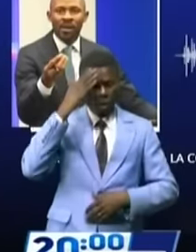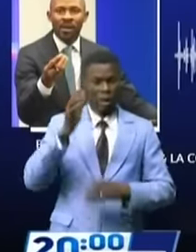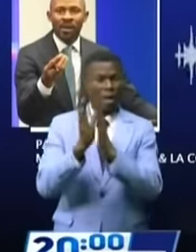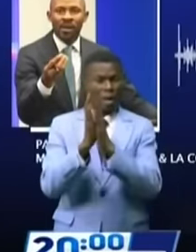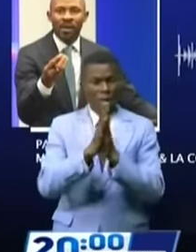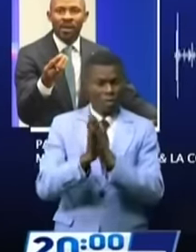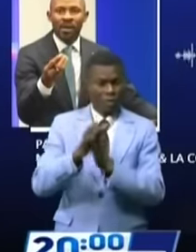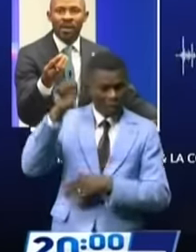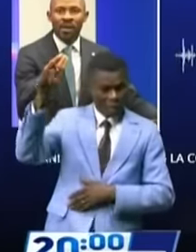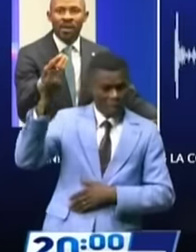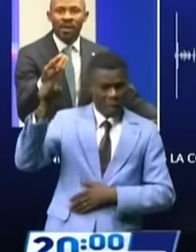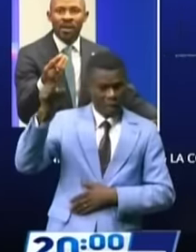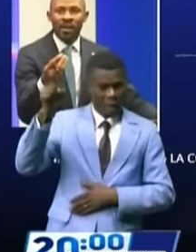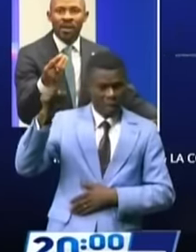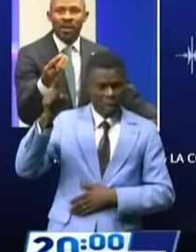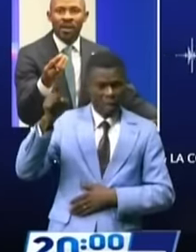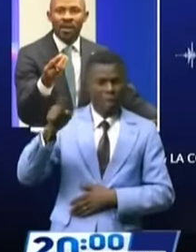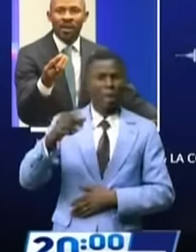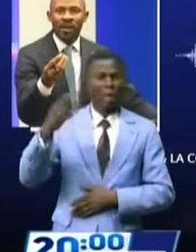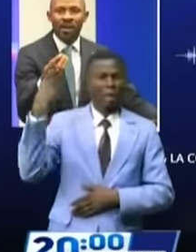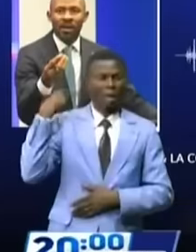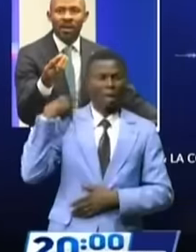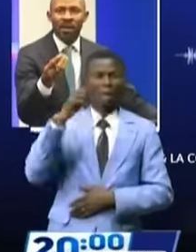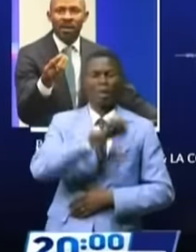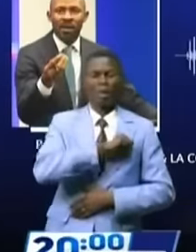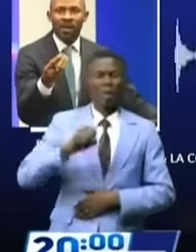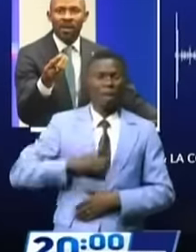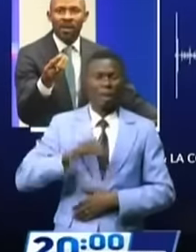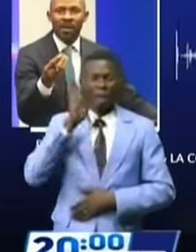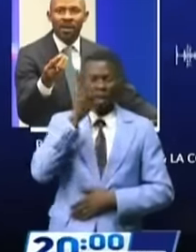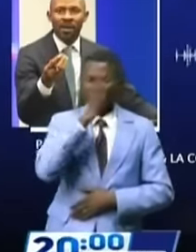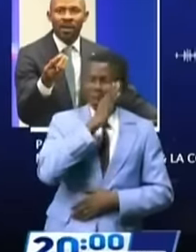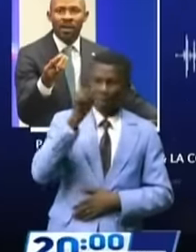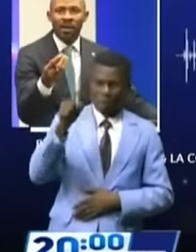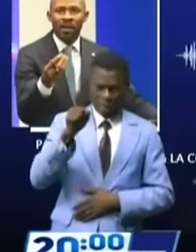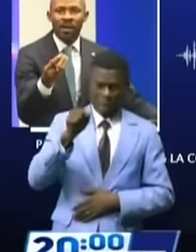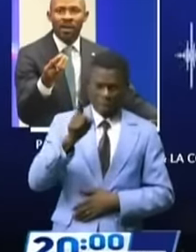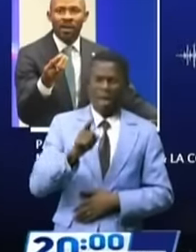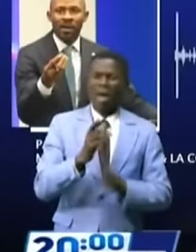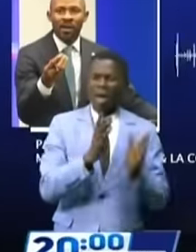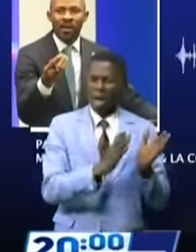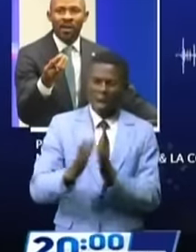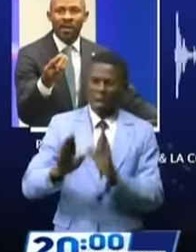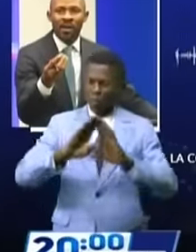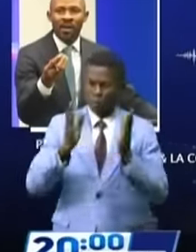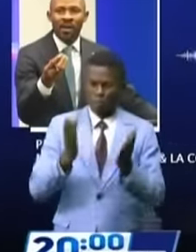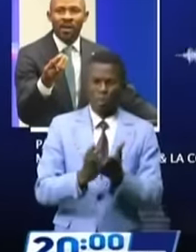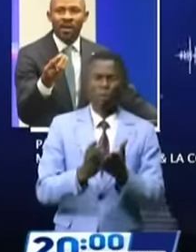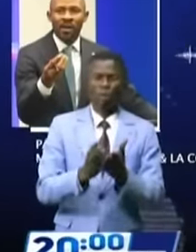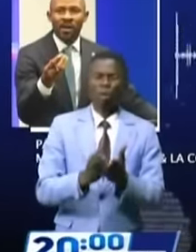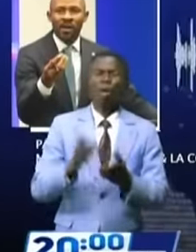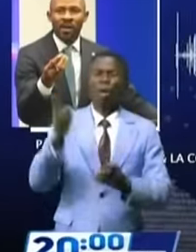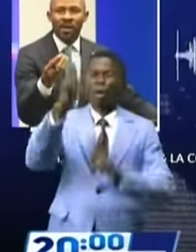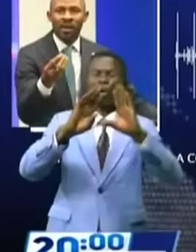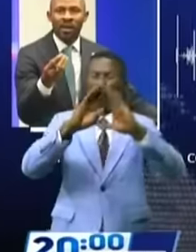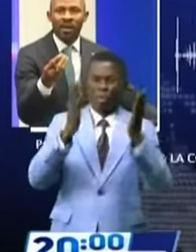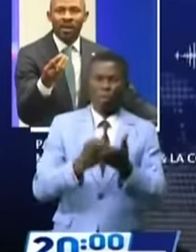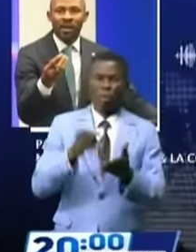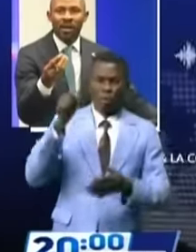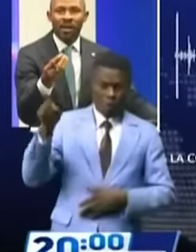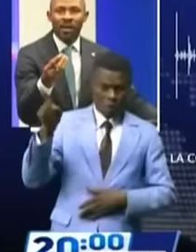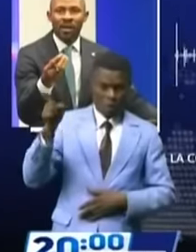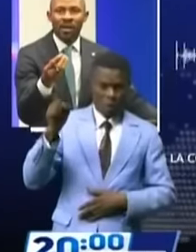qui se trouve sur place, et l'honorable sénateur Bahati Lukwebo ont déjà mis les petits pas dans les grands pour que les populations de cette partie du